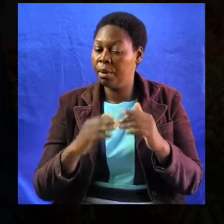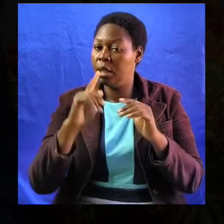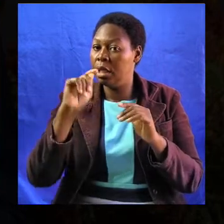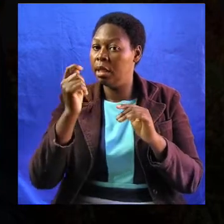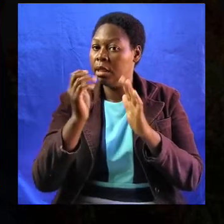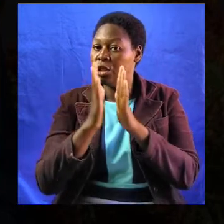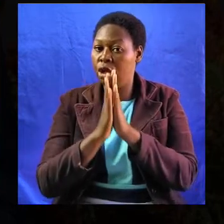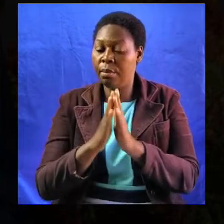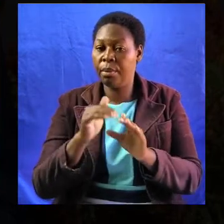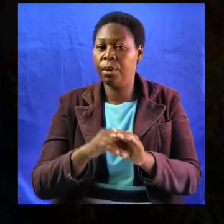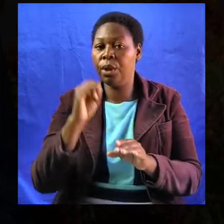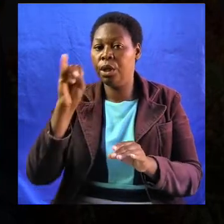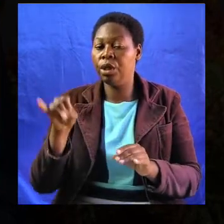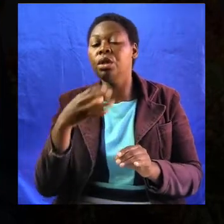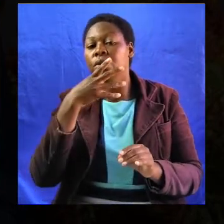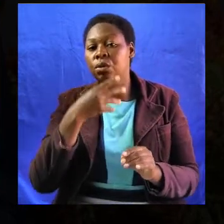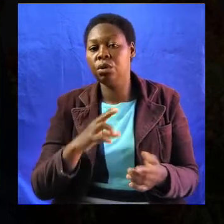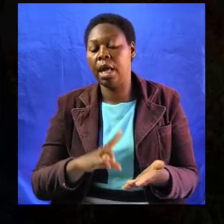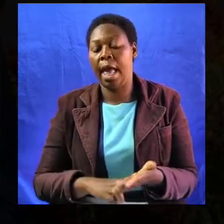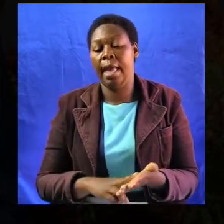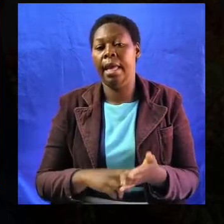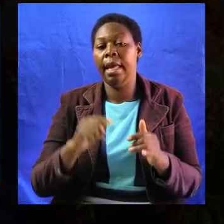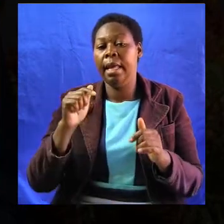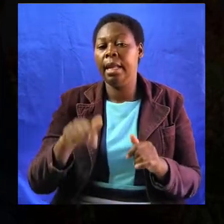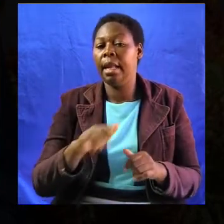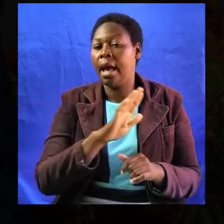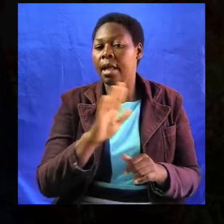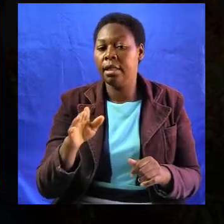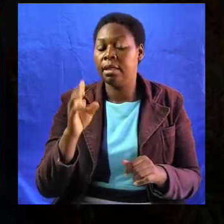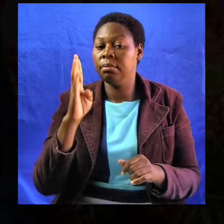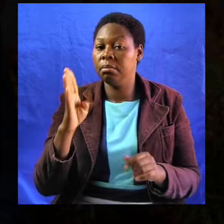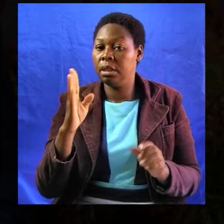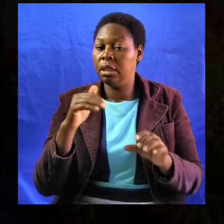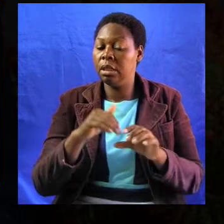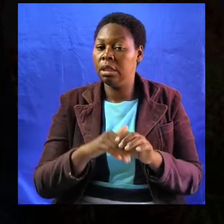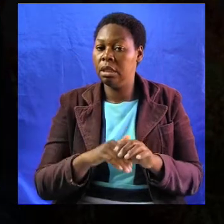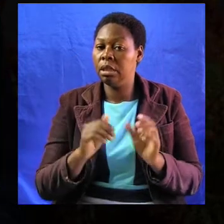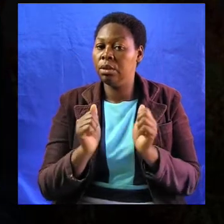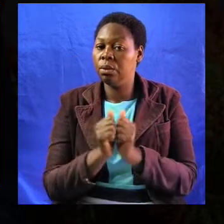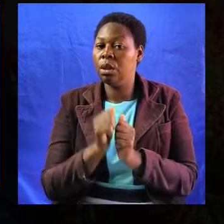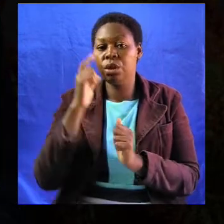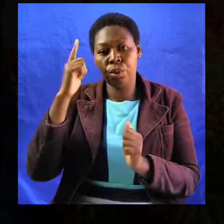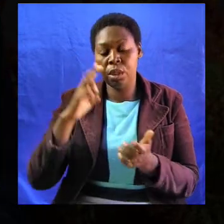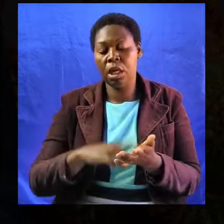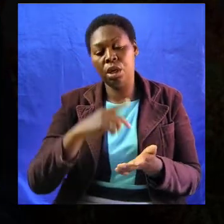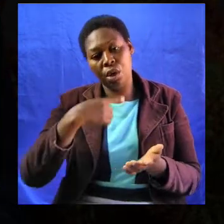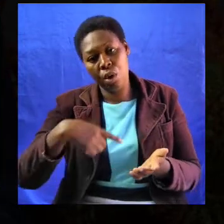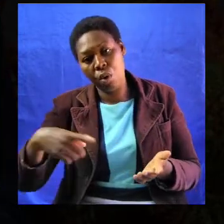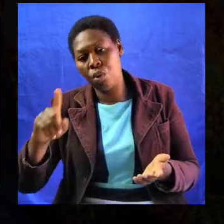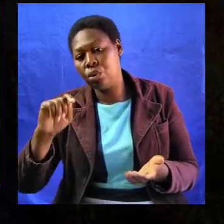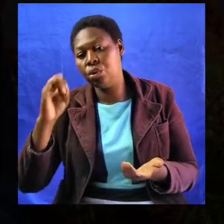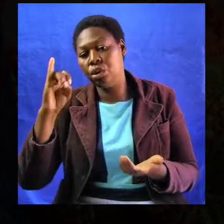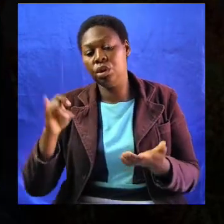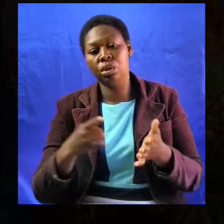uripo pakati penyu wavanhu vake, Jehovha Mwari wake ngaave naye, ngaakwire hake Jerusarema riri